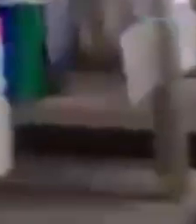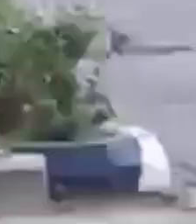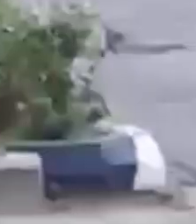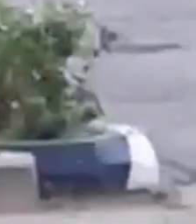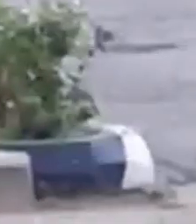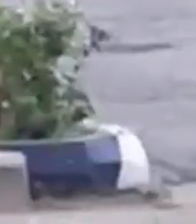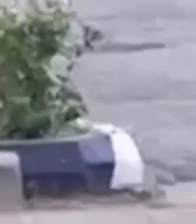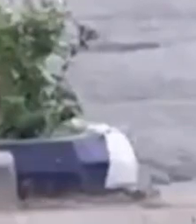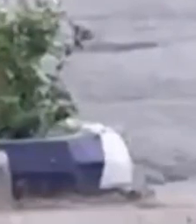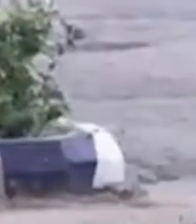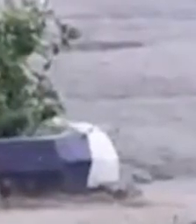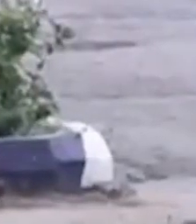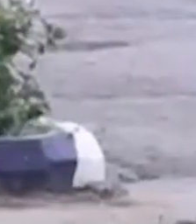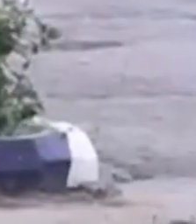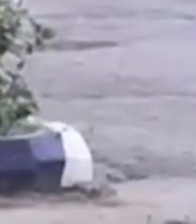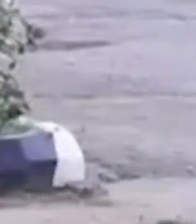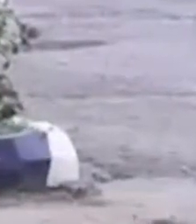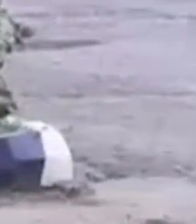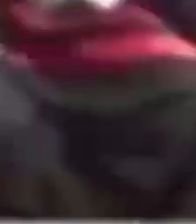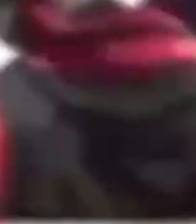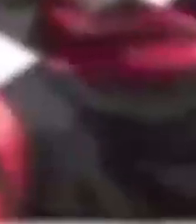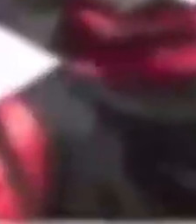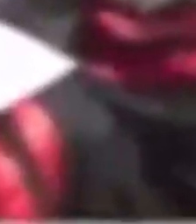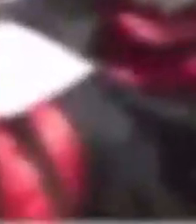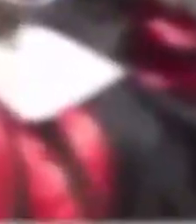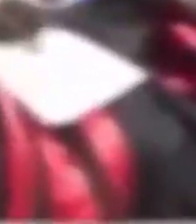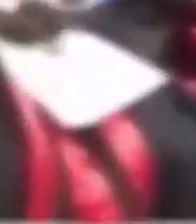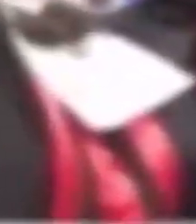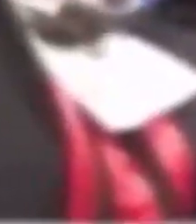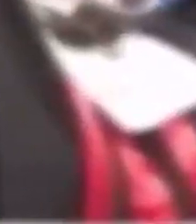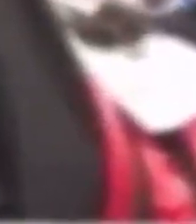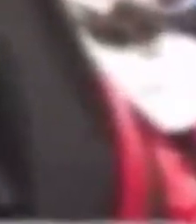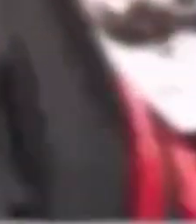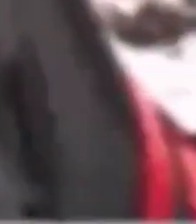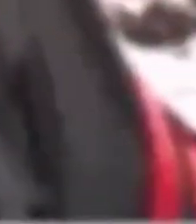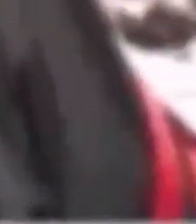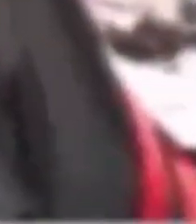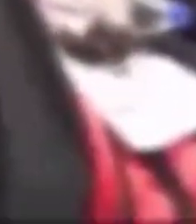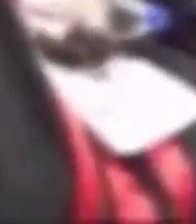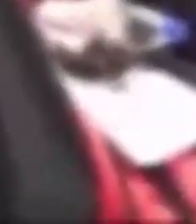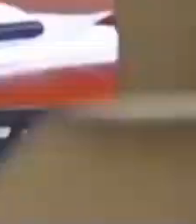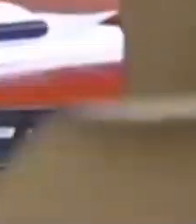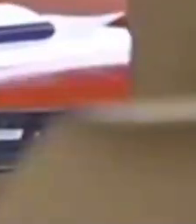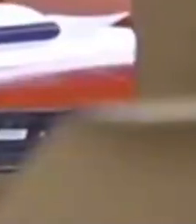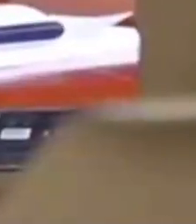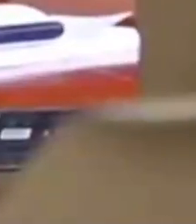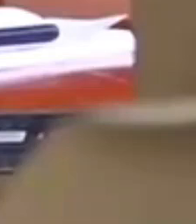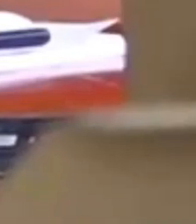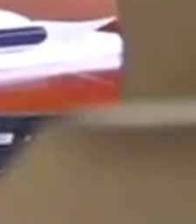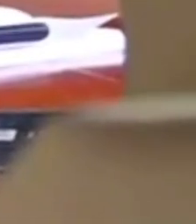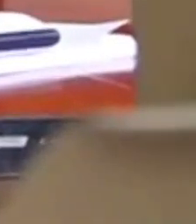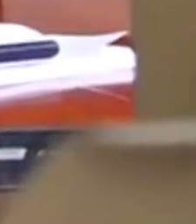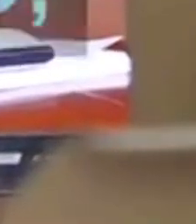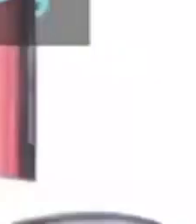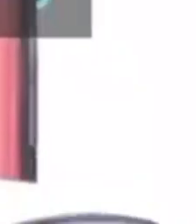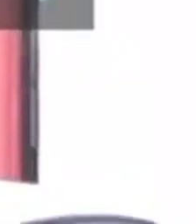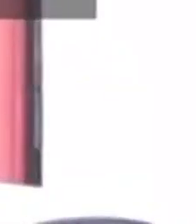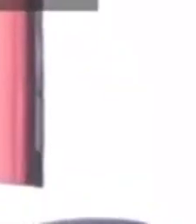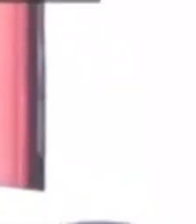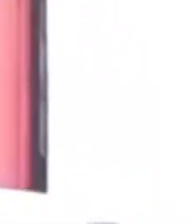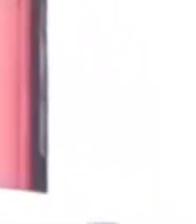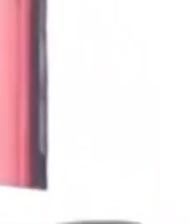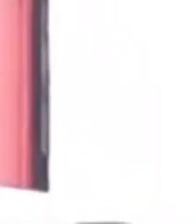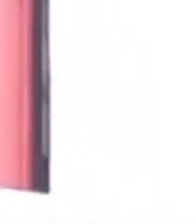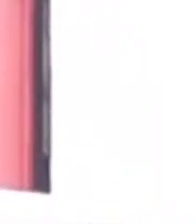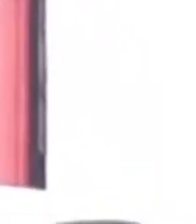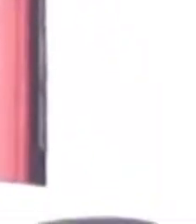2022-2023 utakaoanza mwezi Oktoba 2022 katika ngazi za basic technician certificate na ordinary diploma